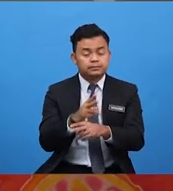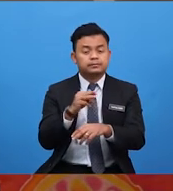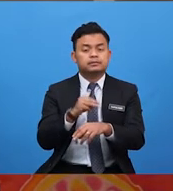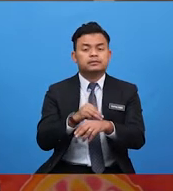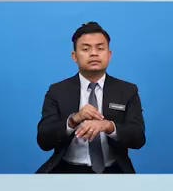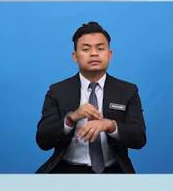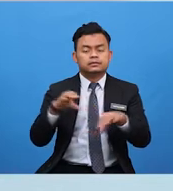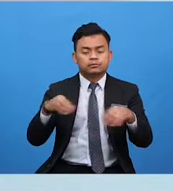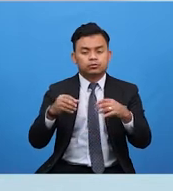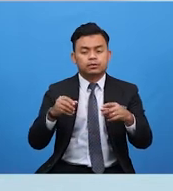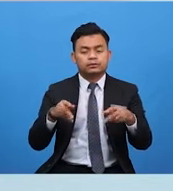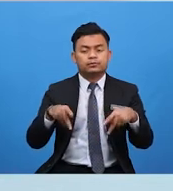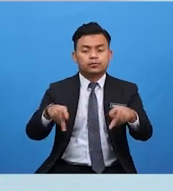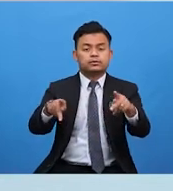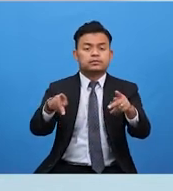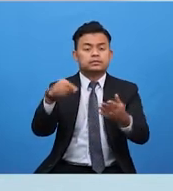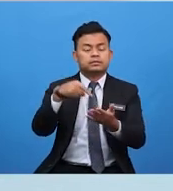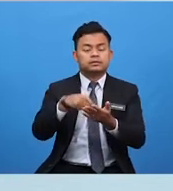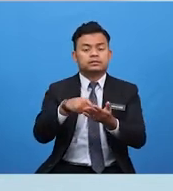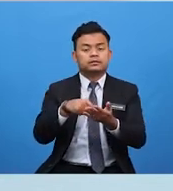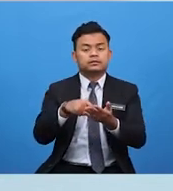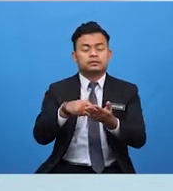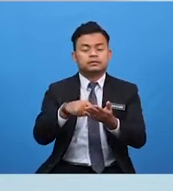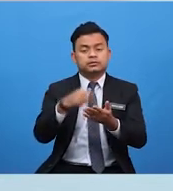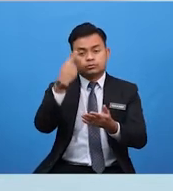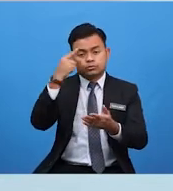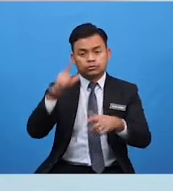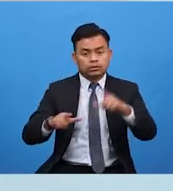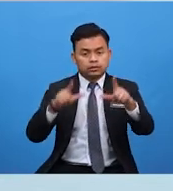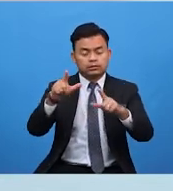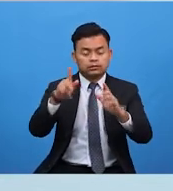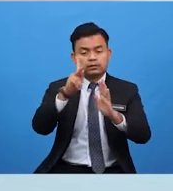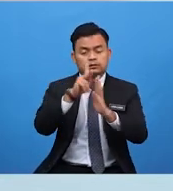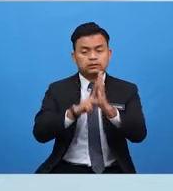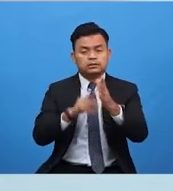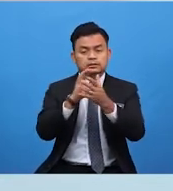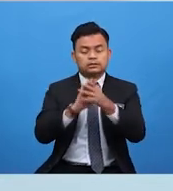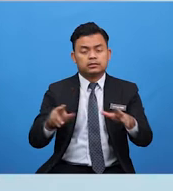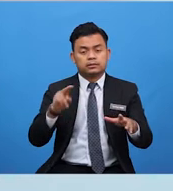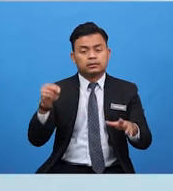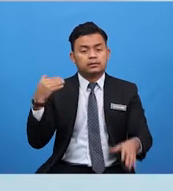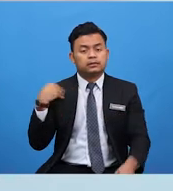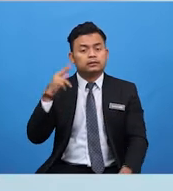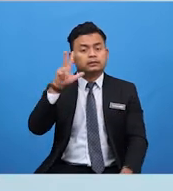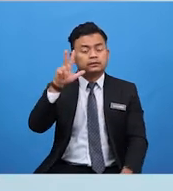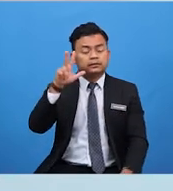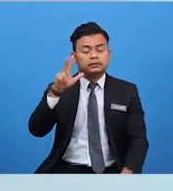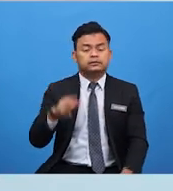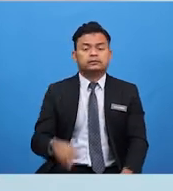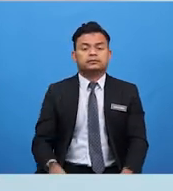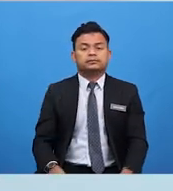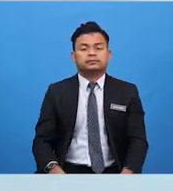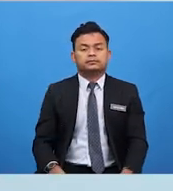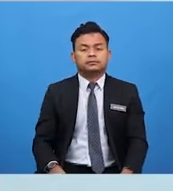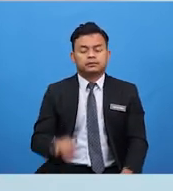ini. Sebagai langkah keselamatan, ada tiga perkara yang perlu murid patuhi, iaitu